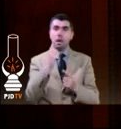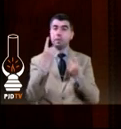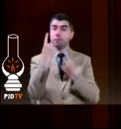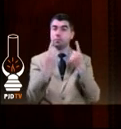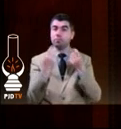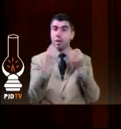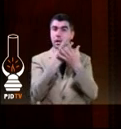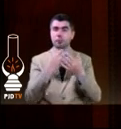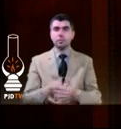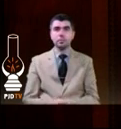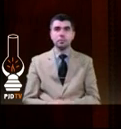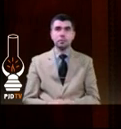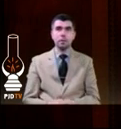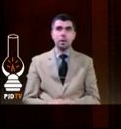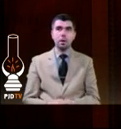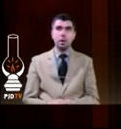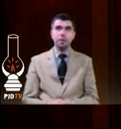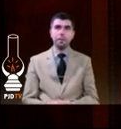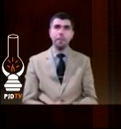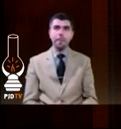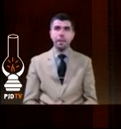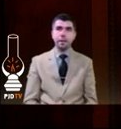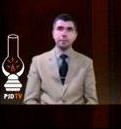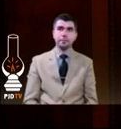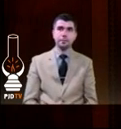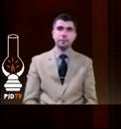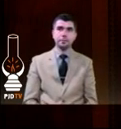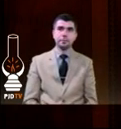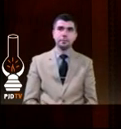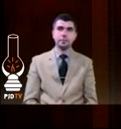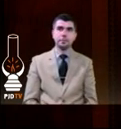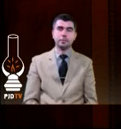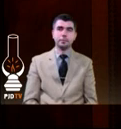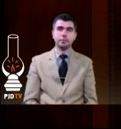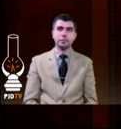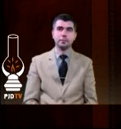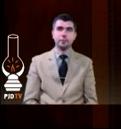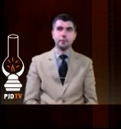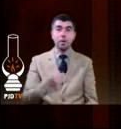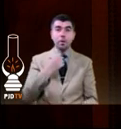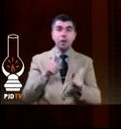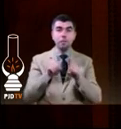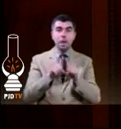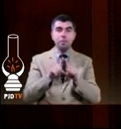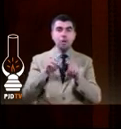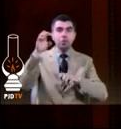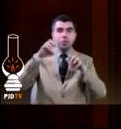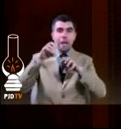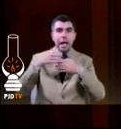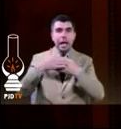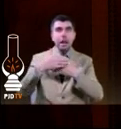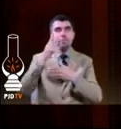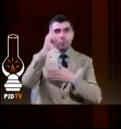باش نقول لكم اش قلت يا سيد الرئيس؟ الله يرحمنا في الشتاء. امين امين، الله يلا في الصح، امين يا رب